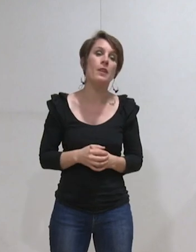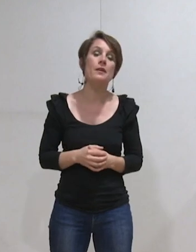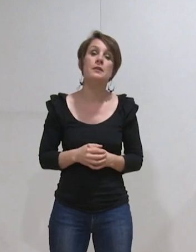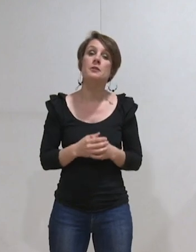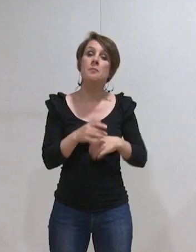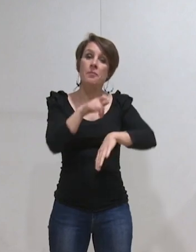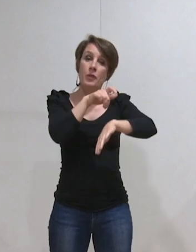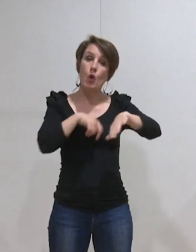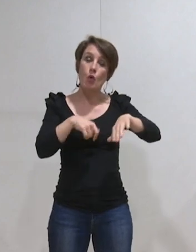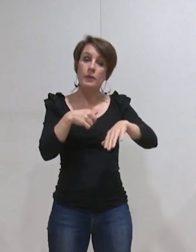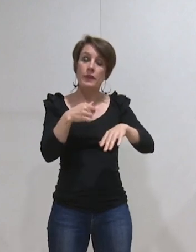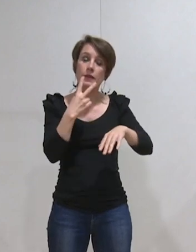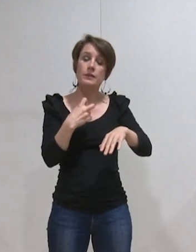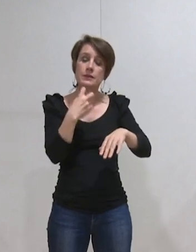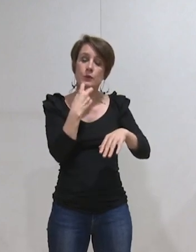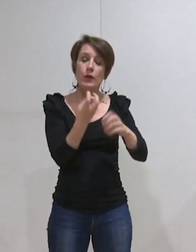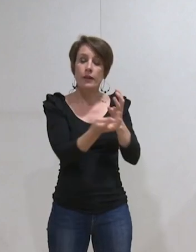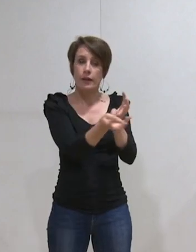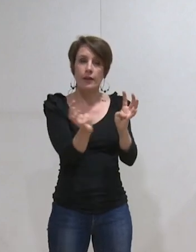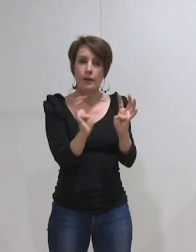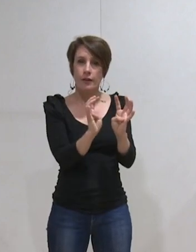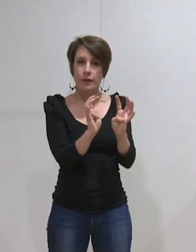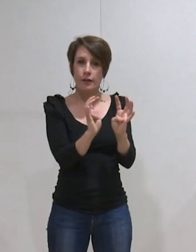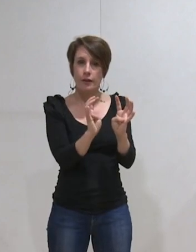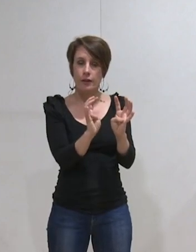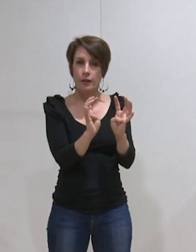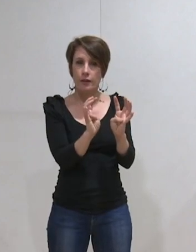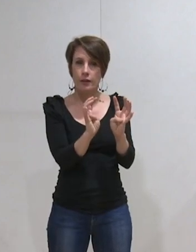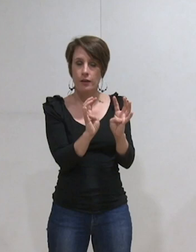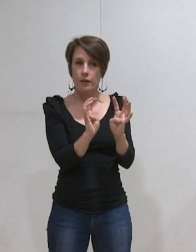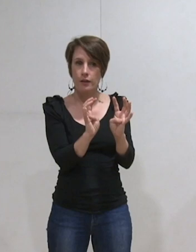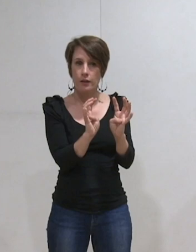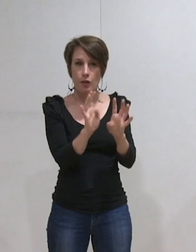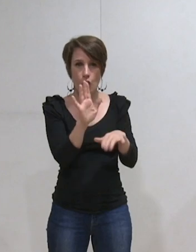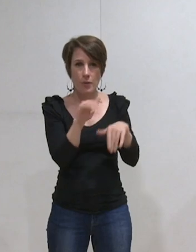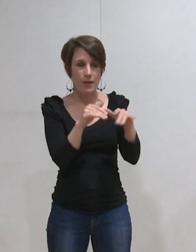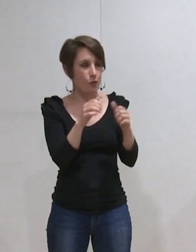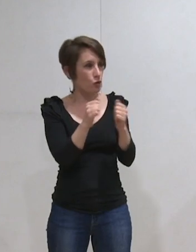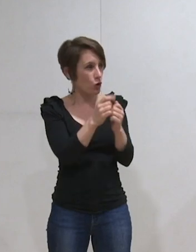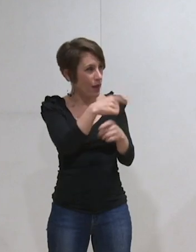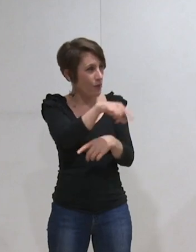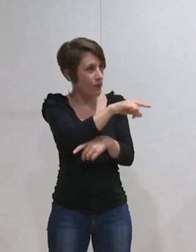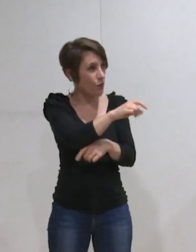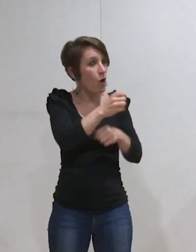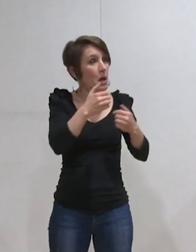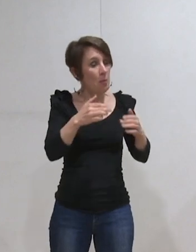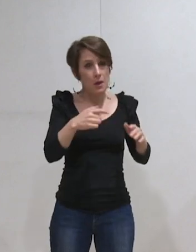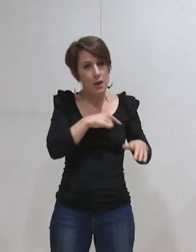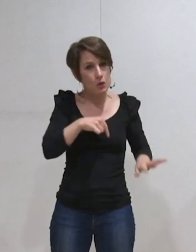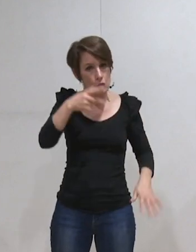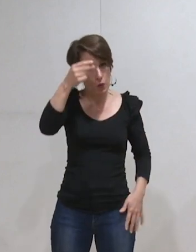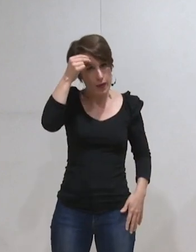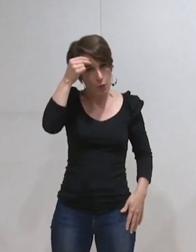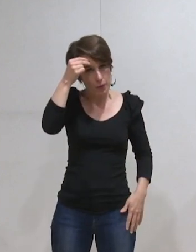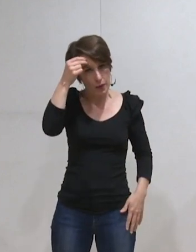réalité il fonctionne avec vous mais on a bien compris que T ceux qui sont nous ou qui nous ressemblent ne sont pas